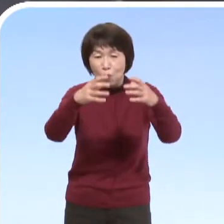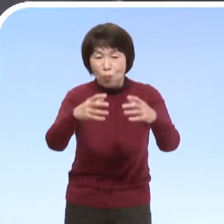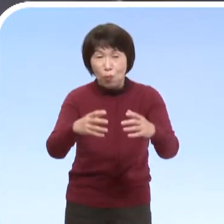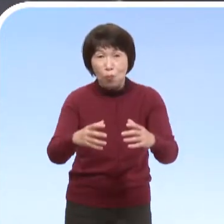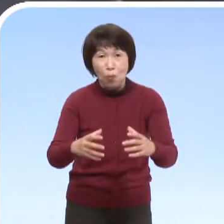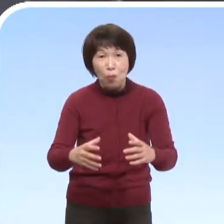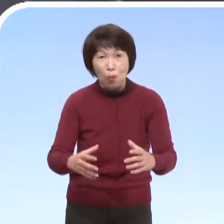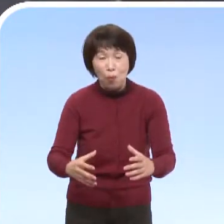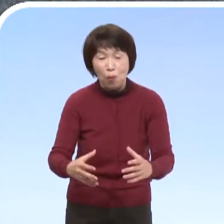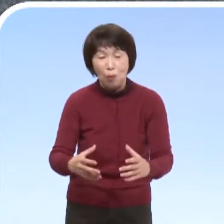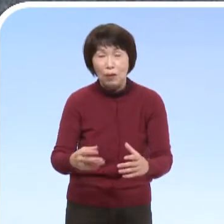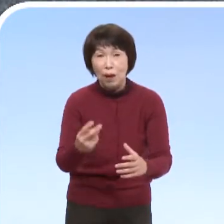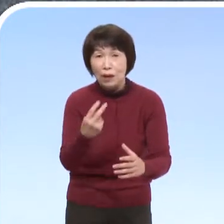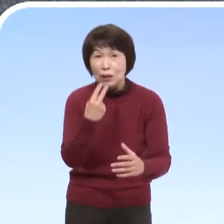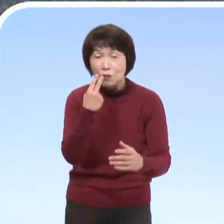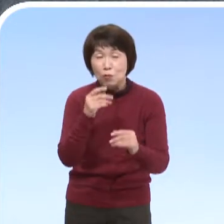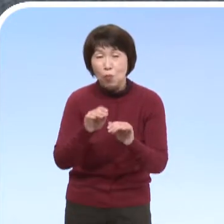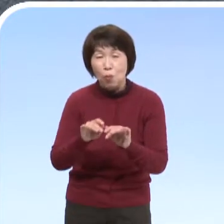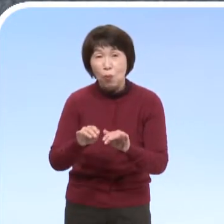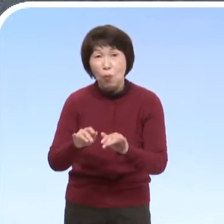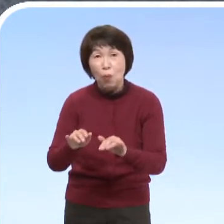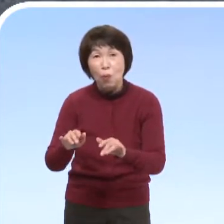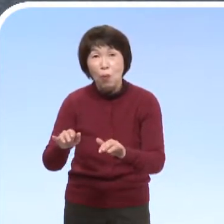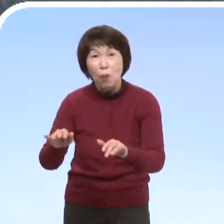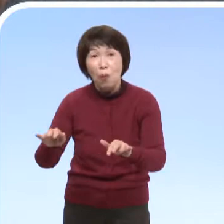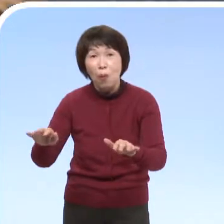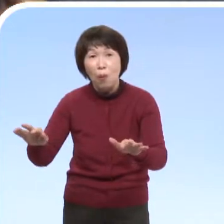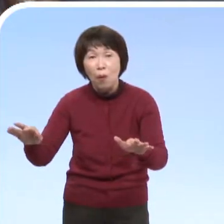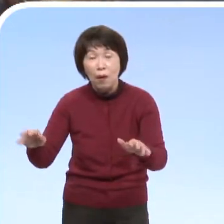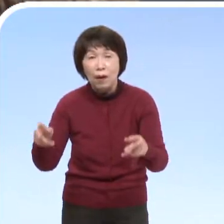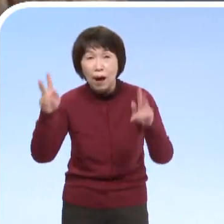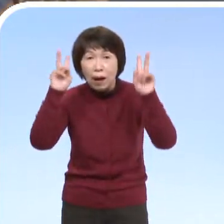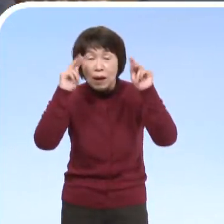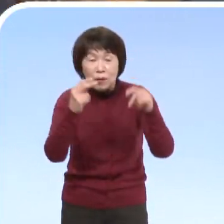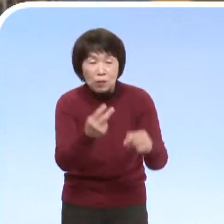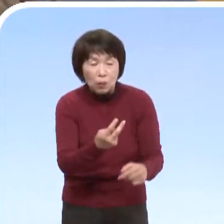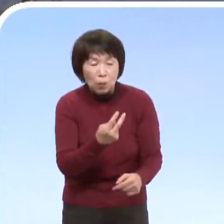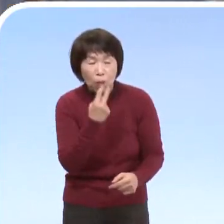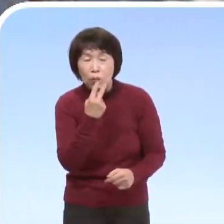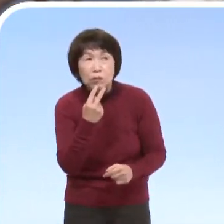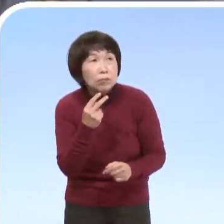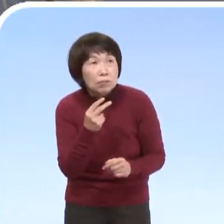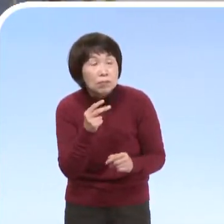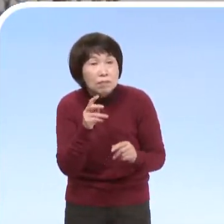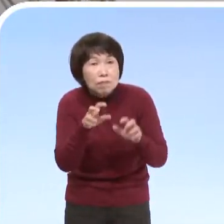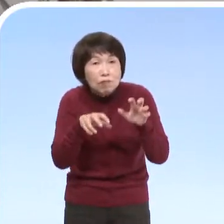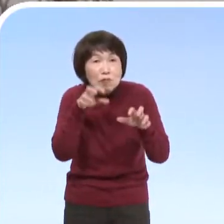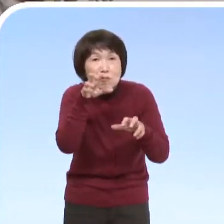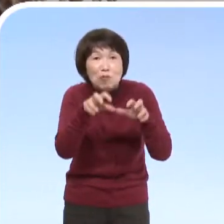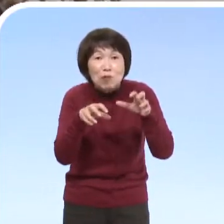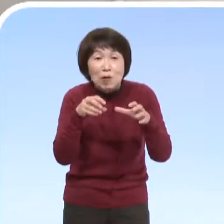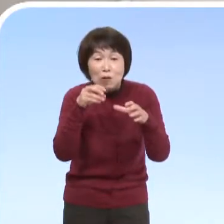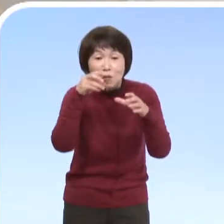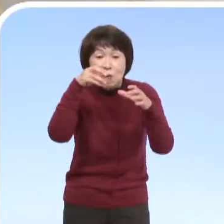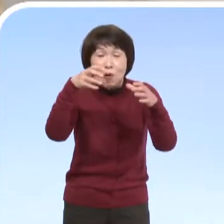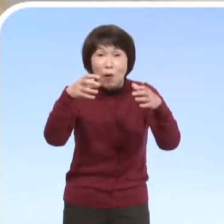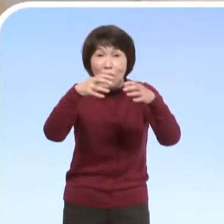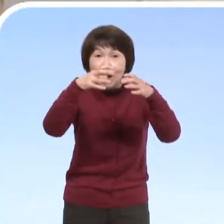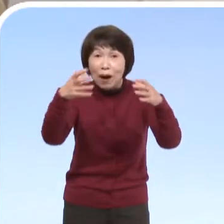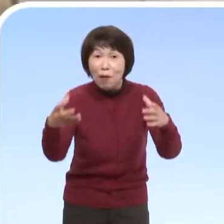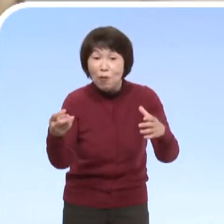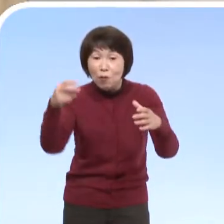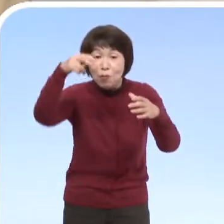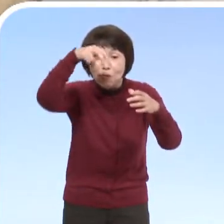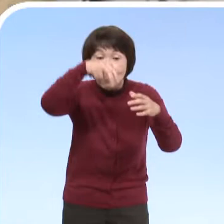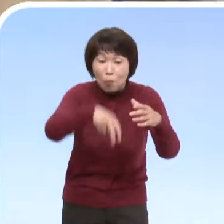が漂うとこちらにいるカニがよじ登っていくわけです、 はいはいはいはい、 でここを越えて、 はい、トーンとそ う